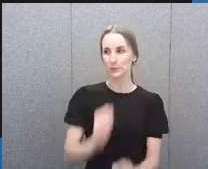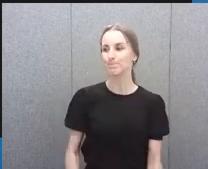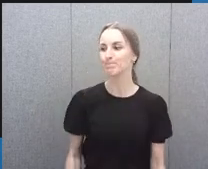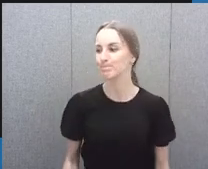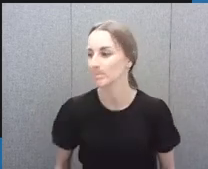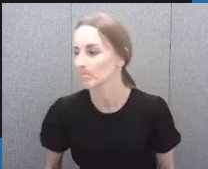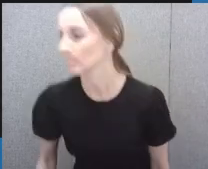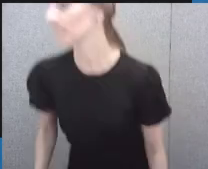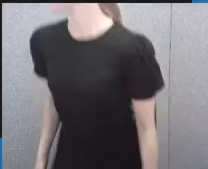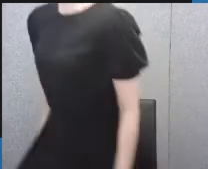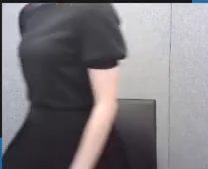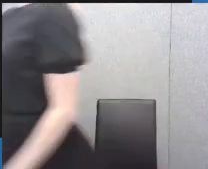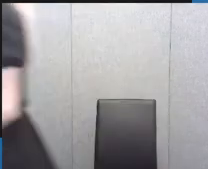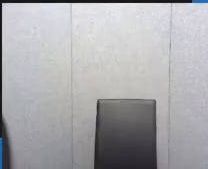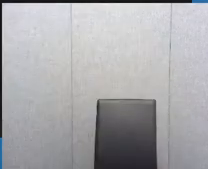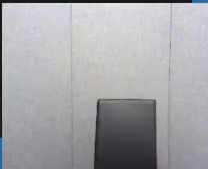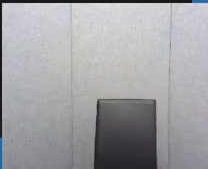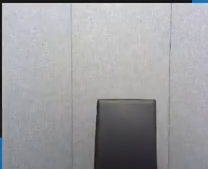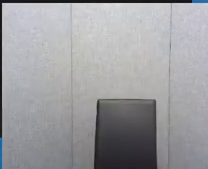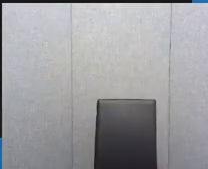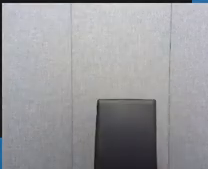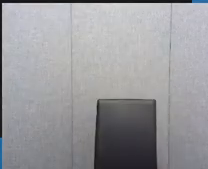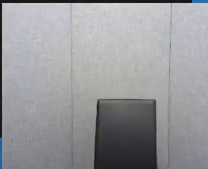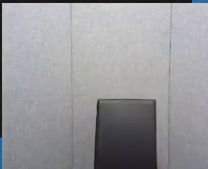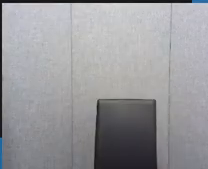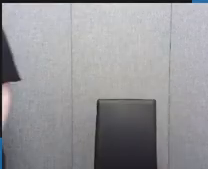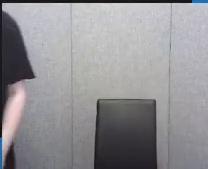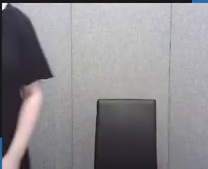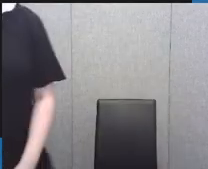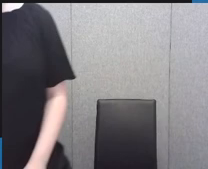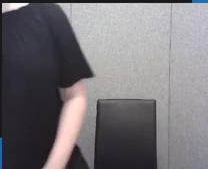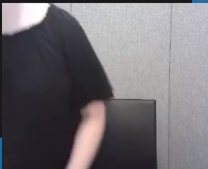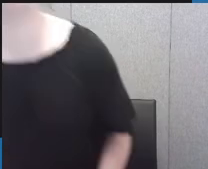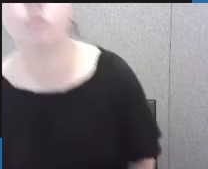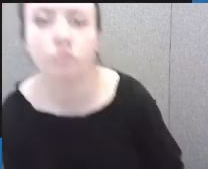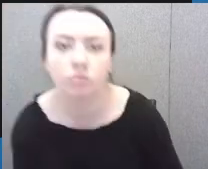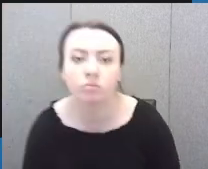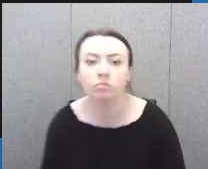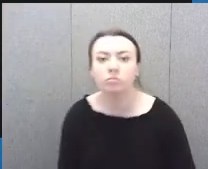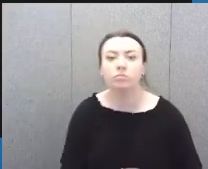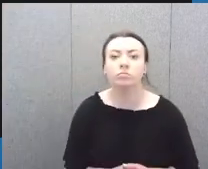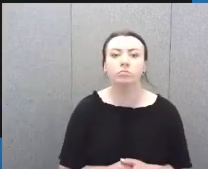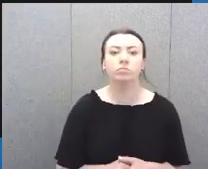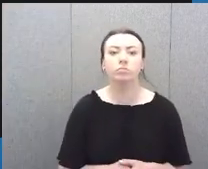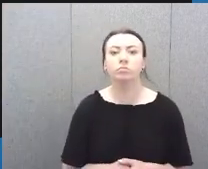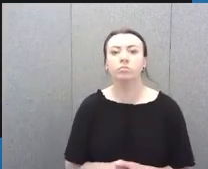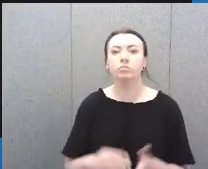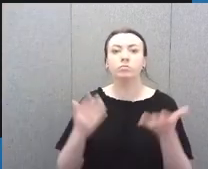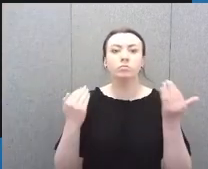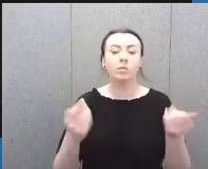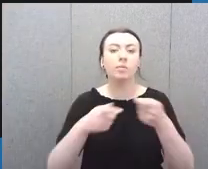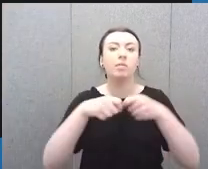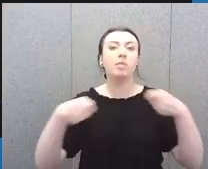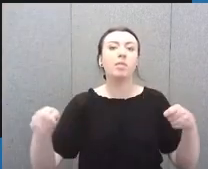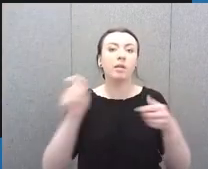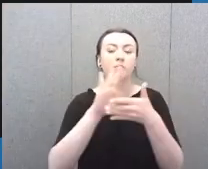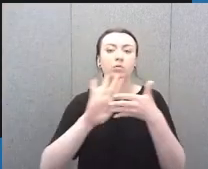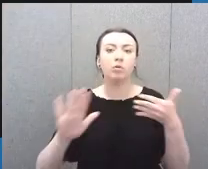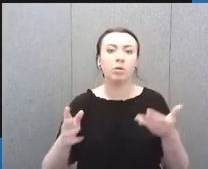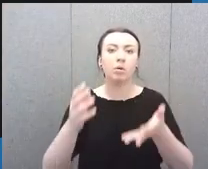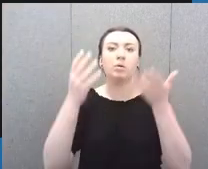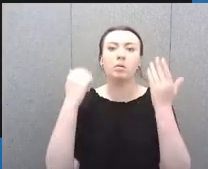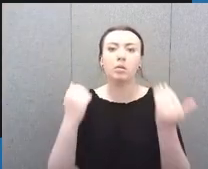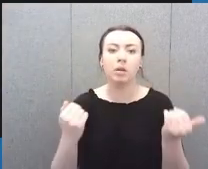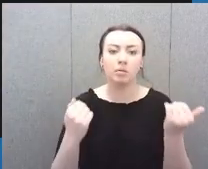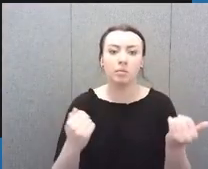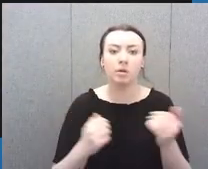вы не сдаетесь. Спасибо, Довиле, и наше сотрудничество будет продолжаться и в будущем, и дальше.